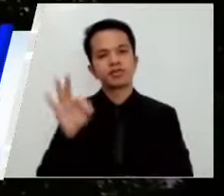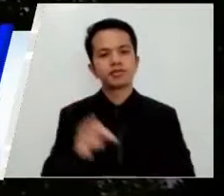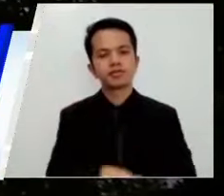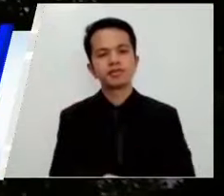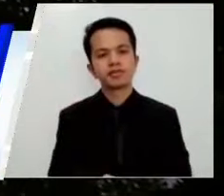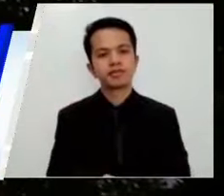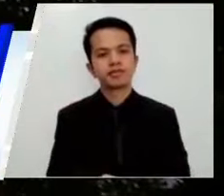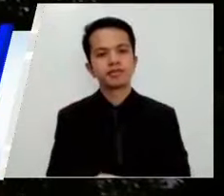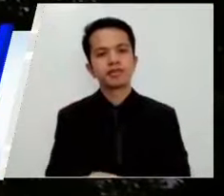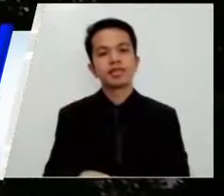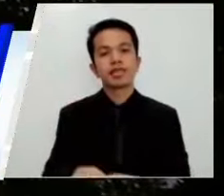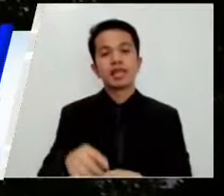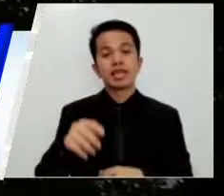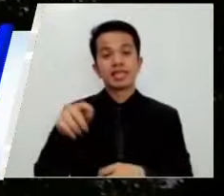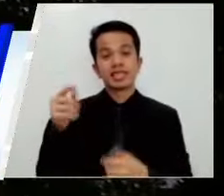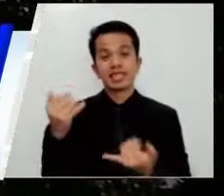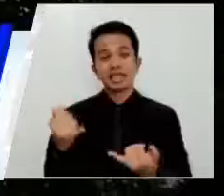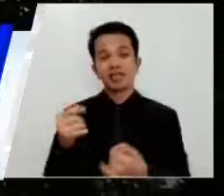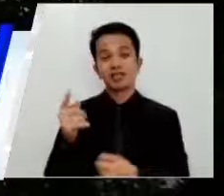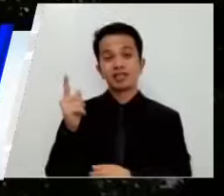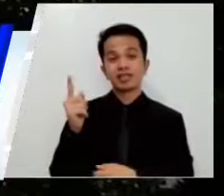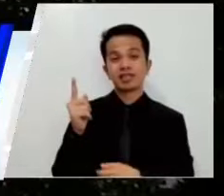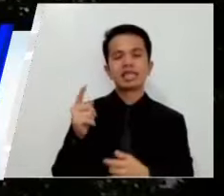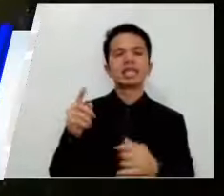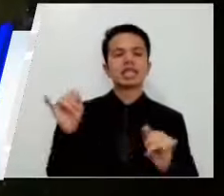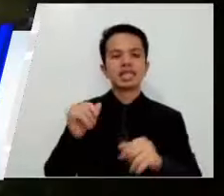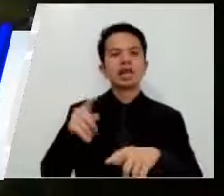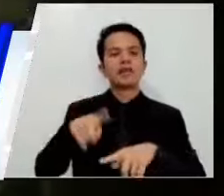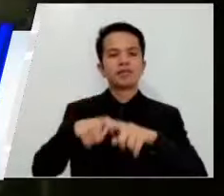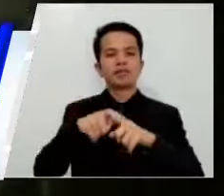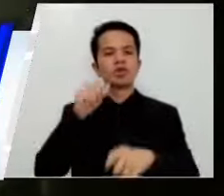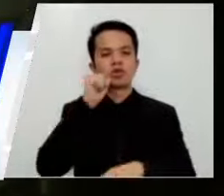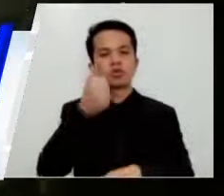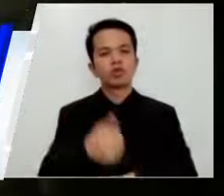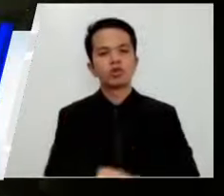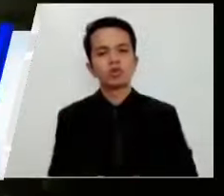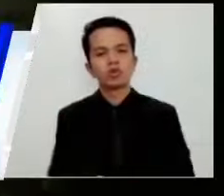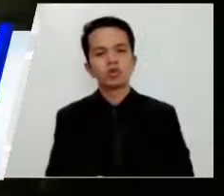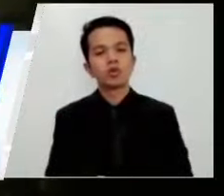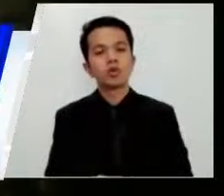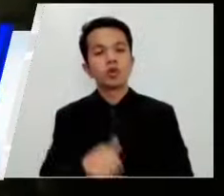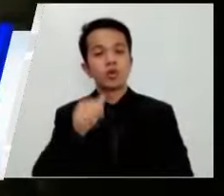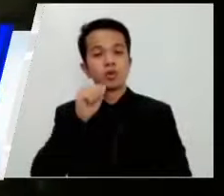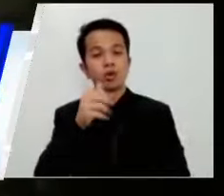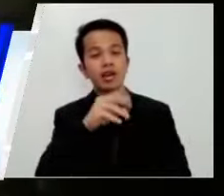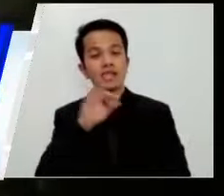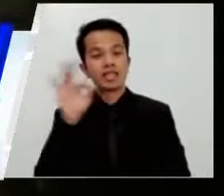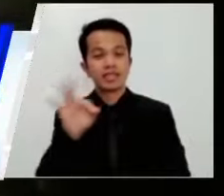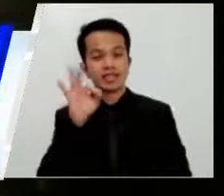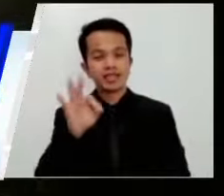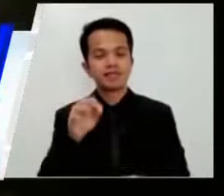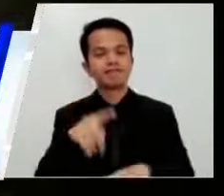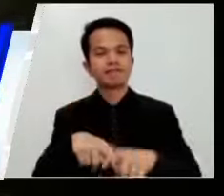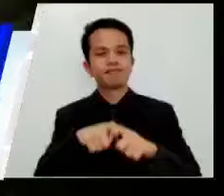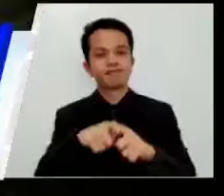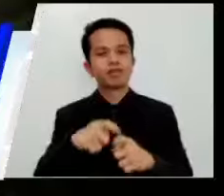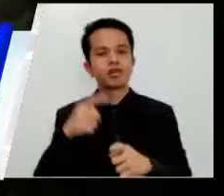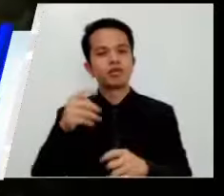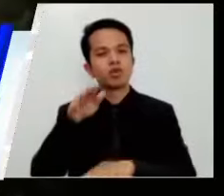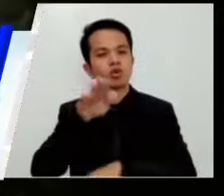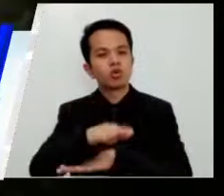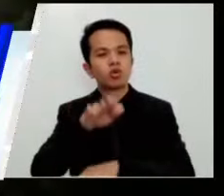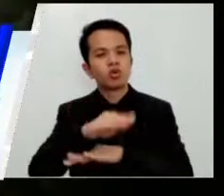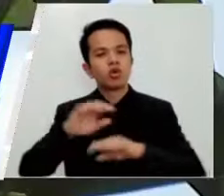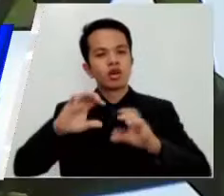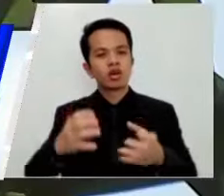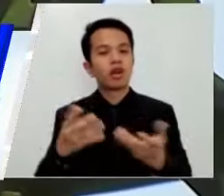Marcelino, Zambales, sinuspindi na ang klase bukas. Bukas at sa Biyernes naman suspendido ang panghapong klase sa